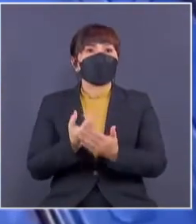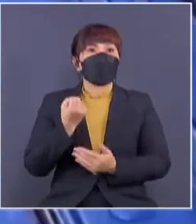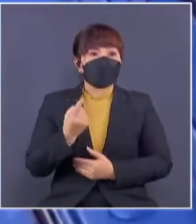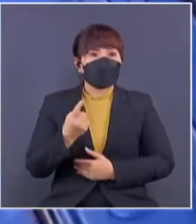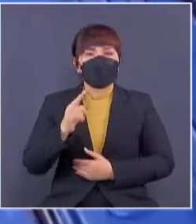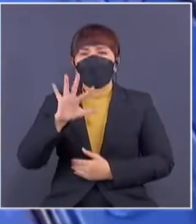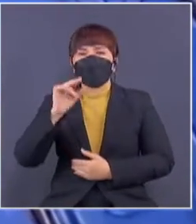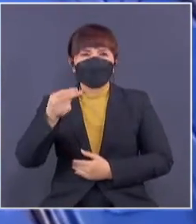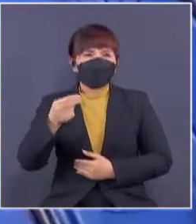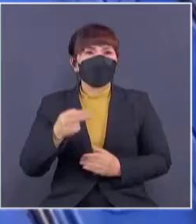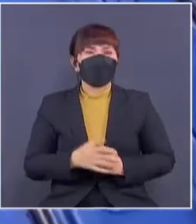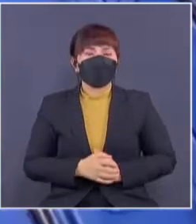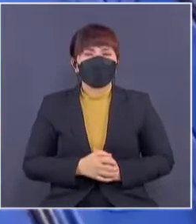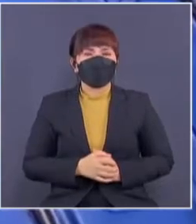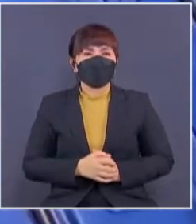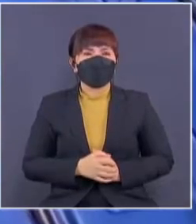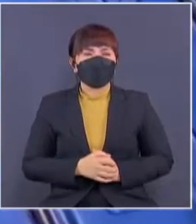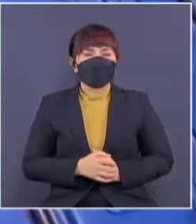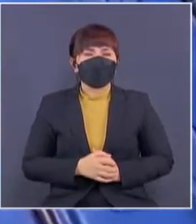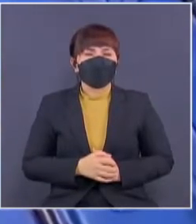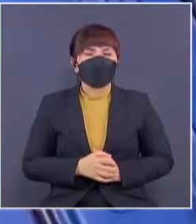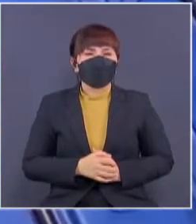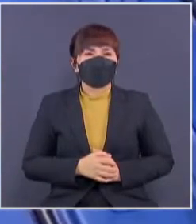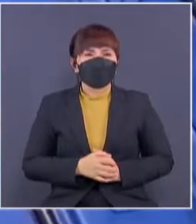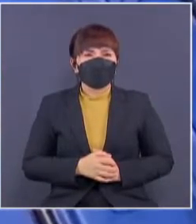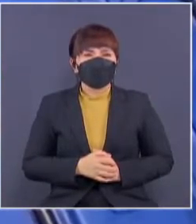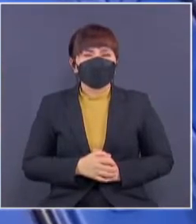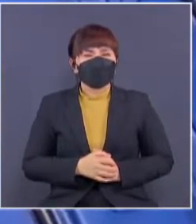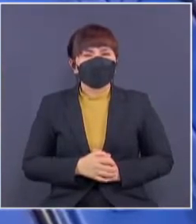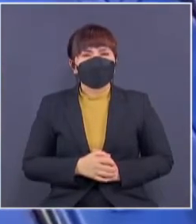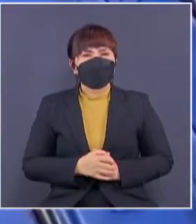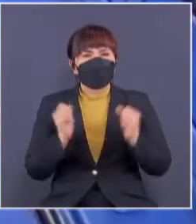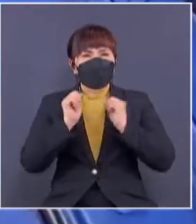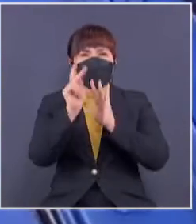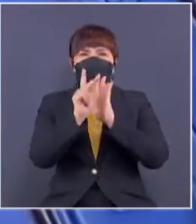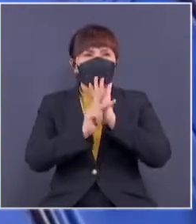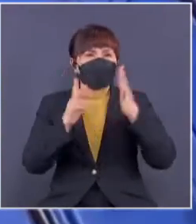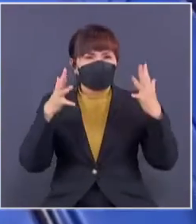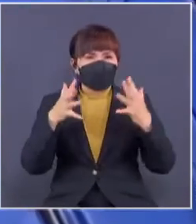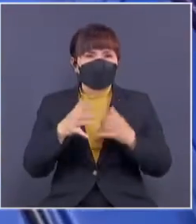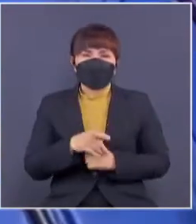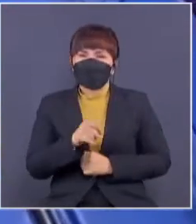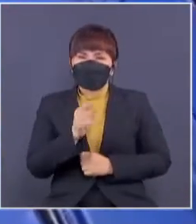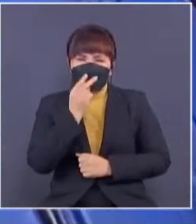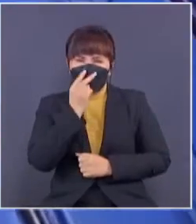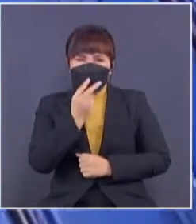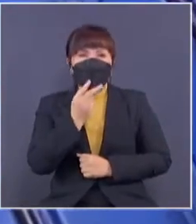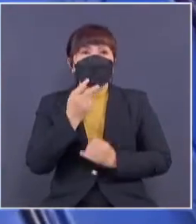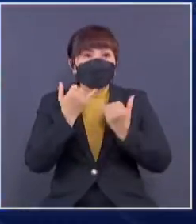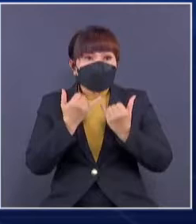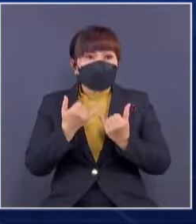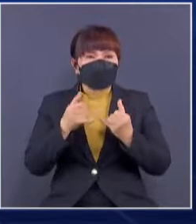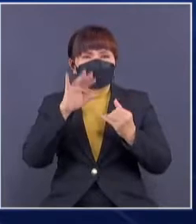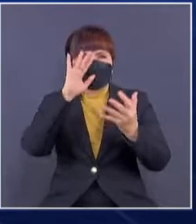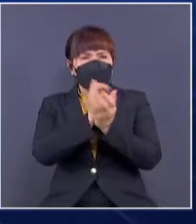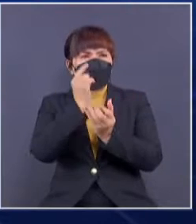อีก 50,000 บาทค่ะ โอ้โหทำไมถึงกล้าได้ขนาดนี้เนี่ยเอาทีนี้ครับล่าสุดครับเจ้าหน้าที่ก็สามารถติดต